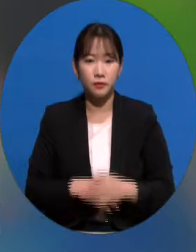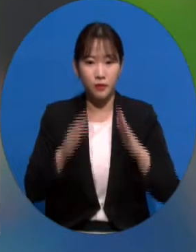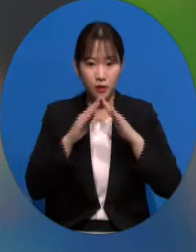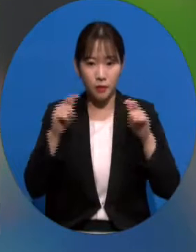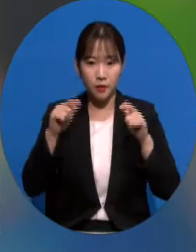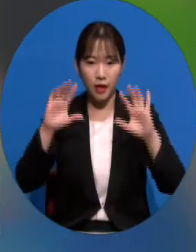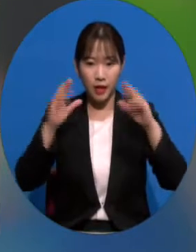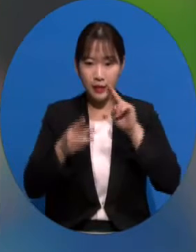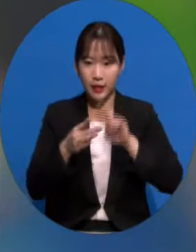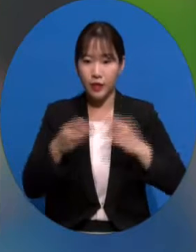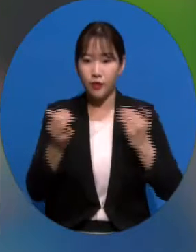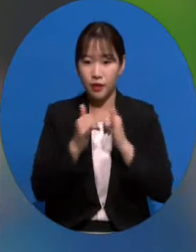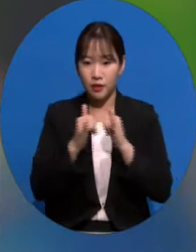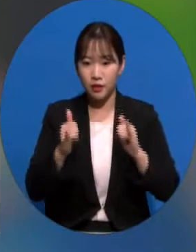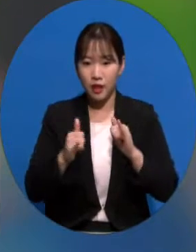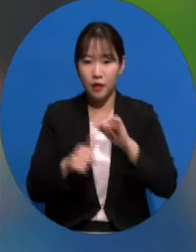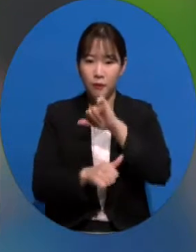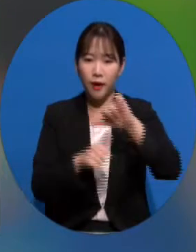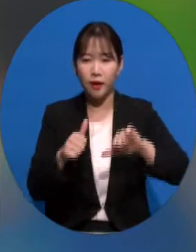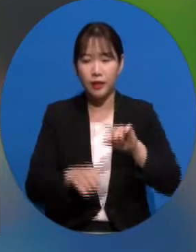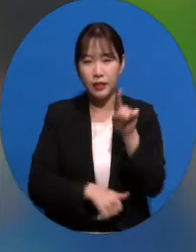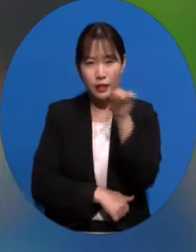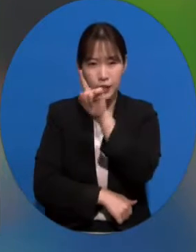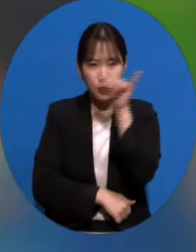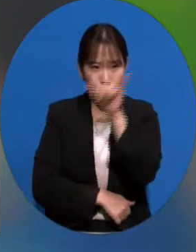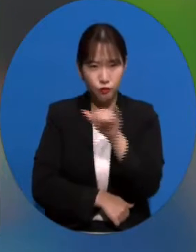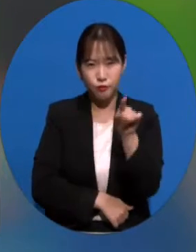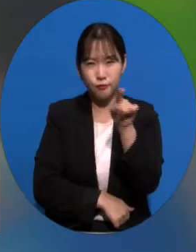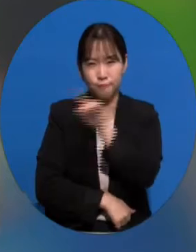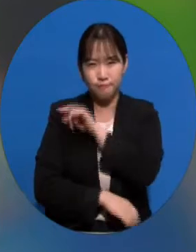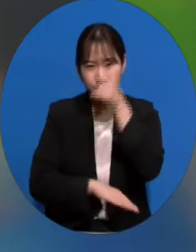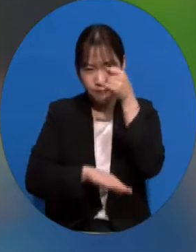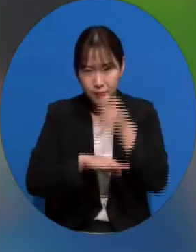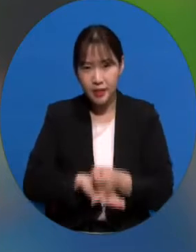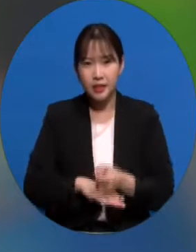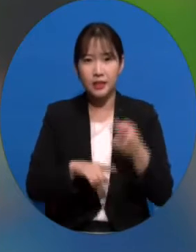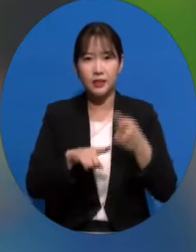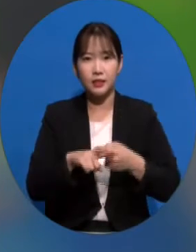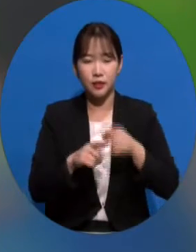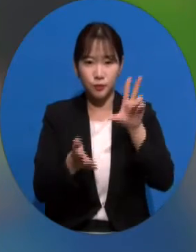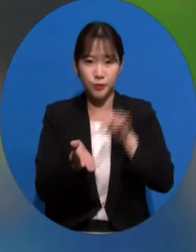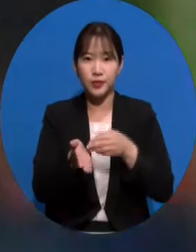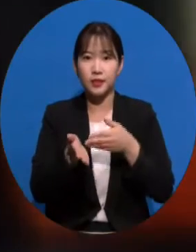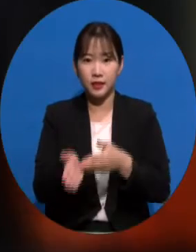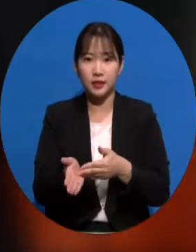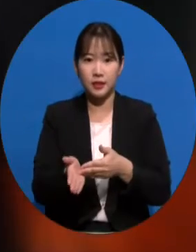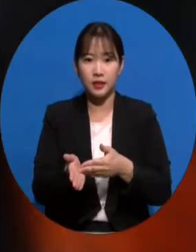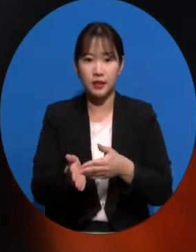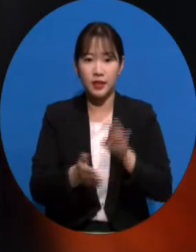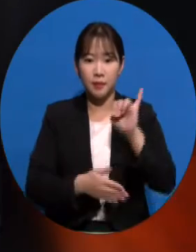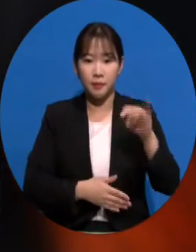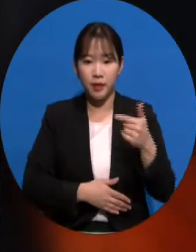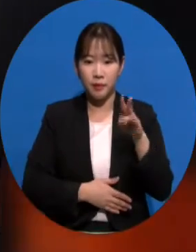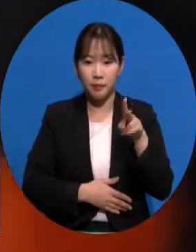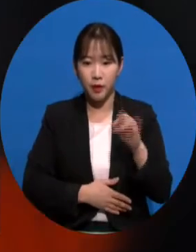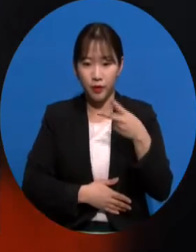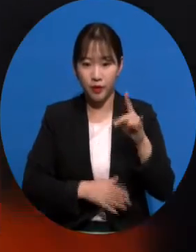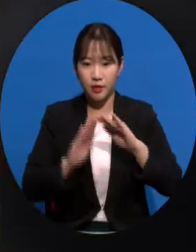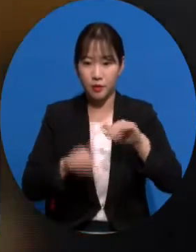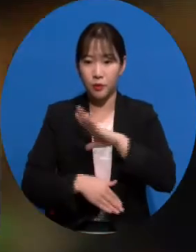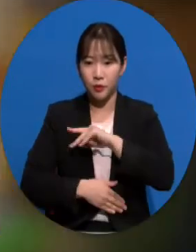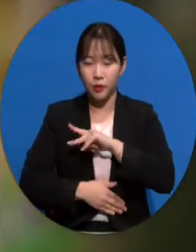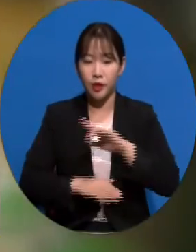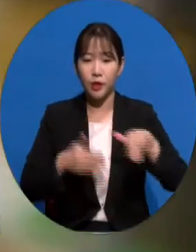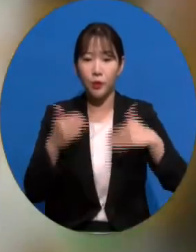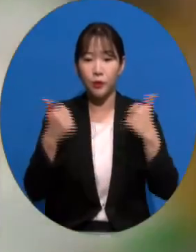저놈 저거 아동센터 종사자의 처가 전국 최하위 수준이라는 지적이 제기돼 있습니다 민병대 전남도 의원은 도